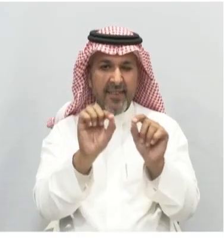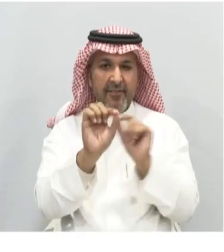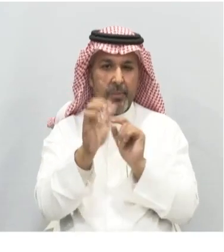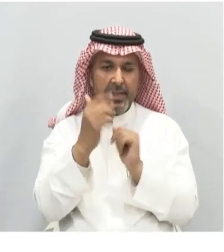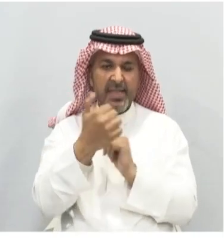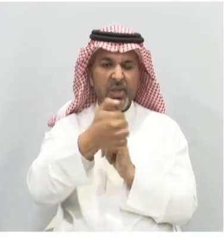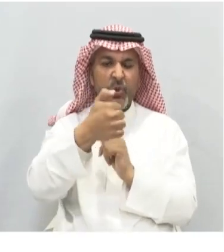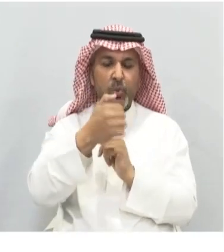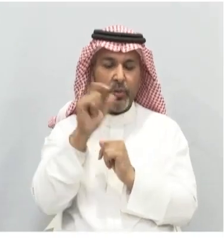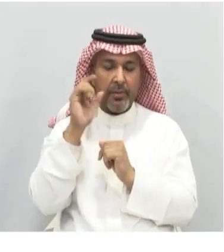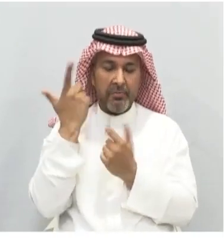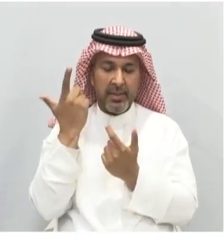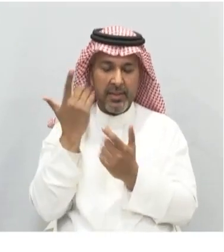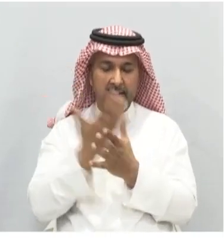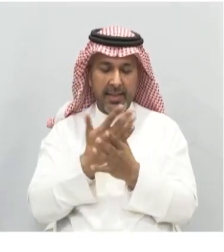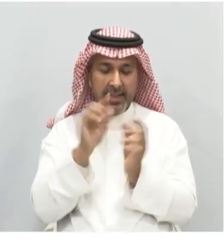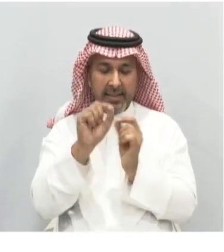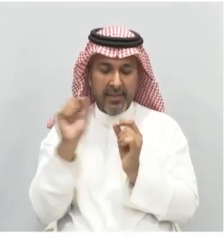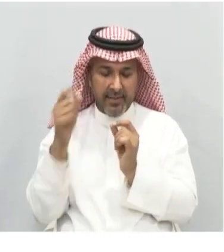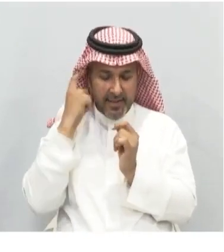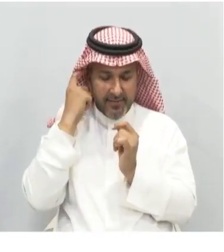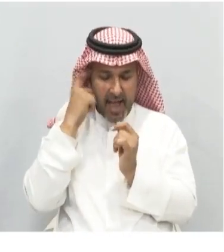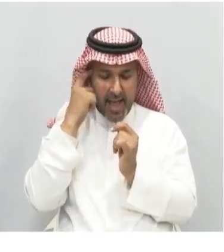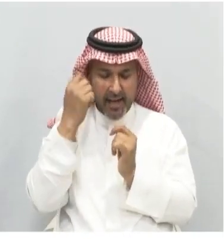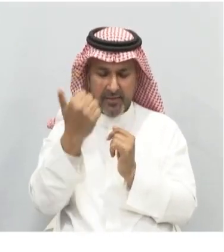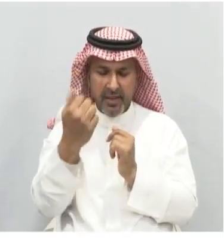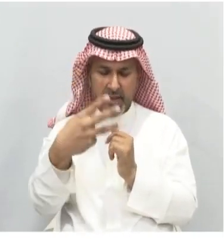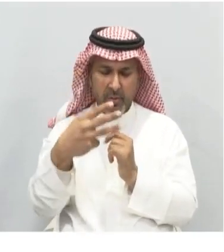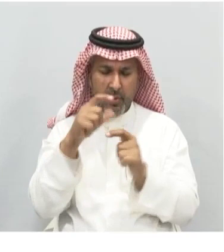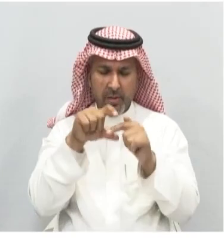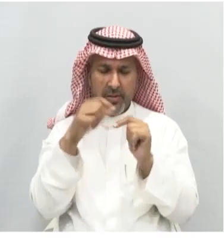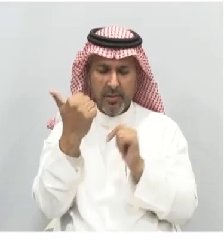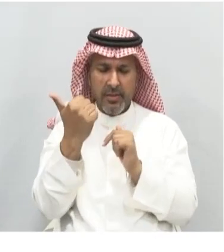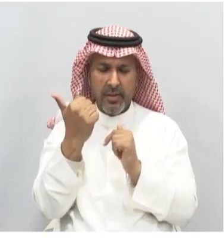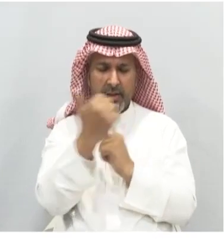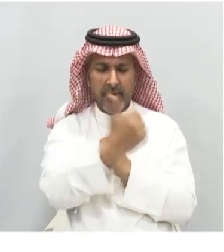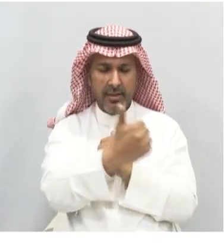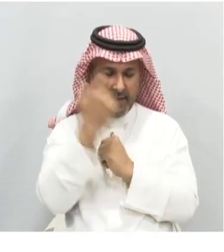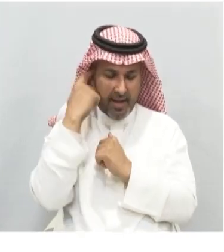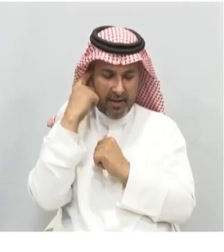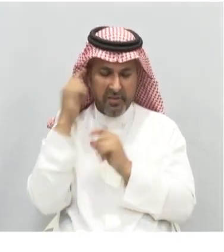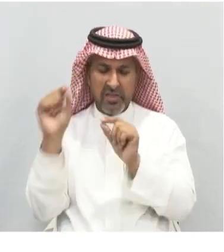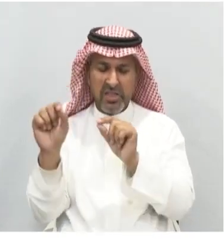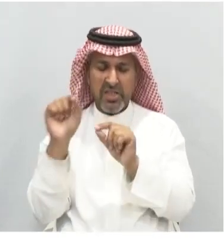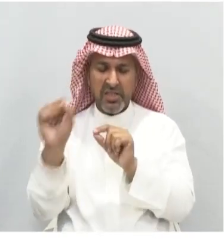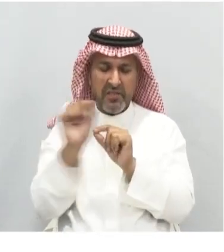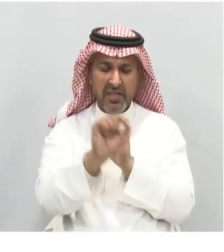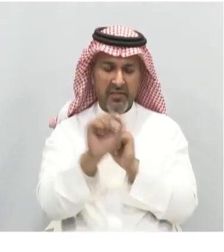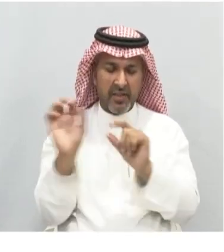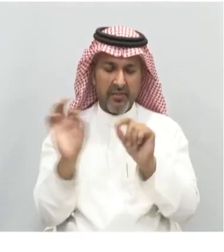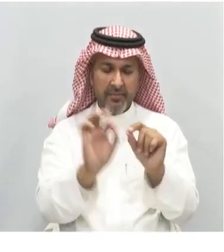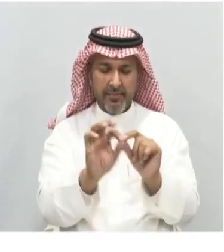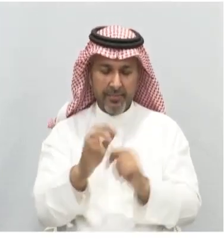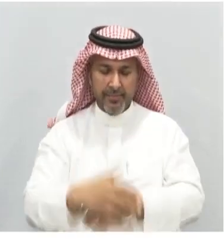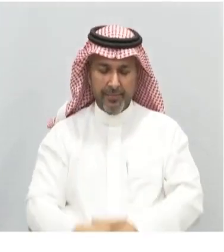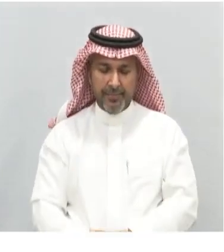60 لماذا ها يا ابطال 36 تق 6 6 وهنا ا في صفر فنضيف صفر على الاجابه